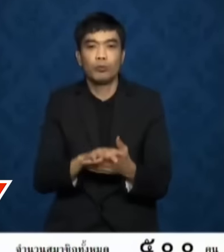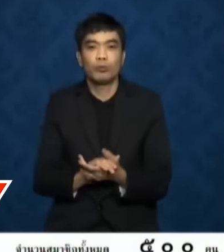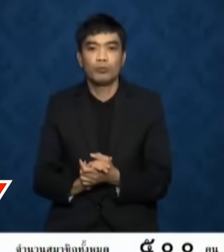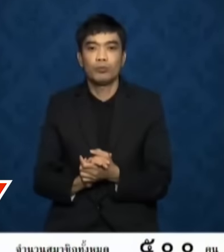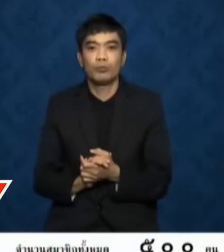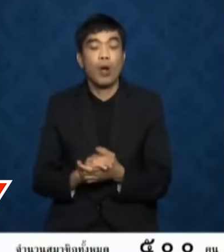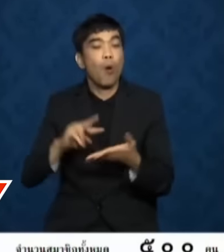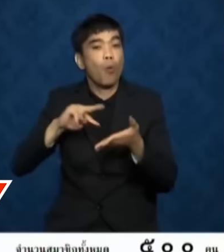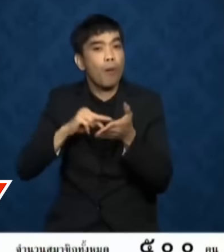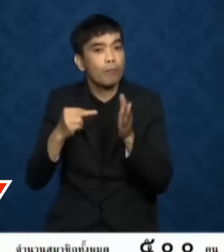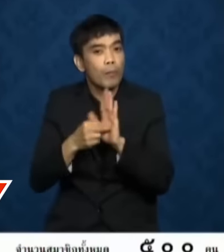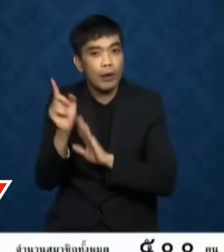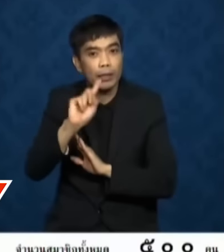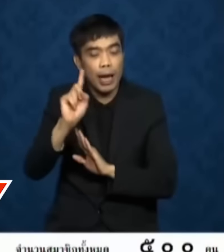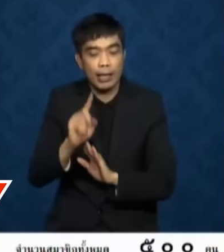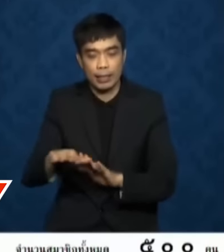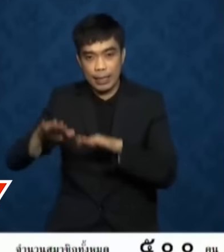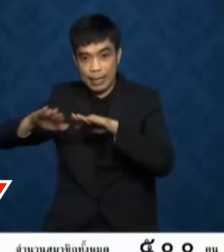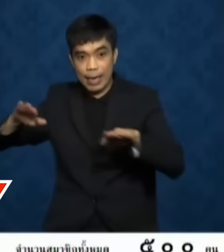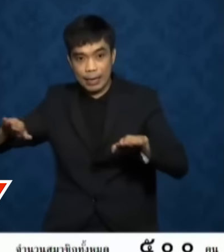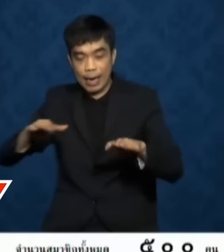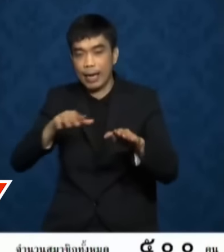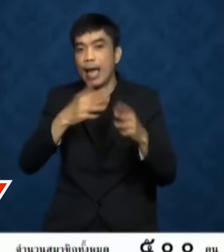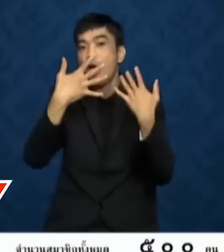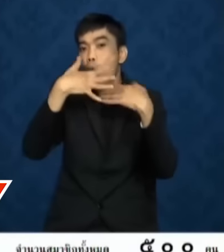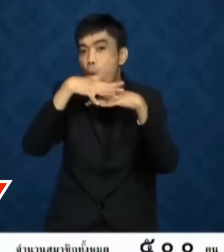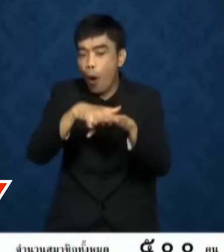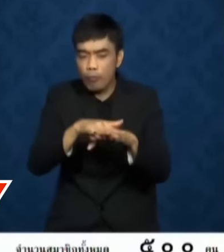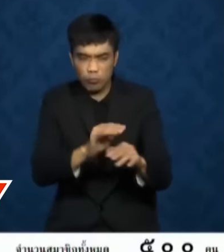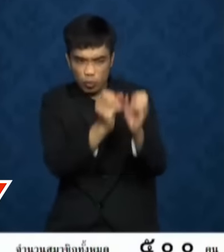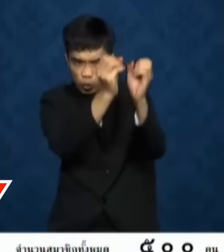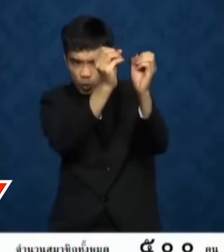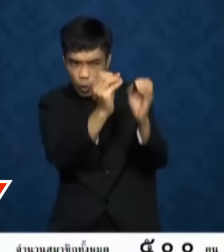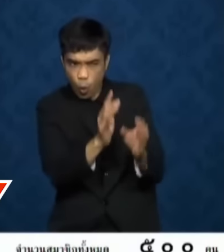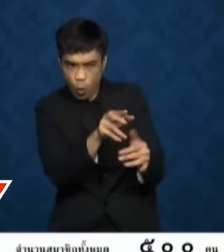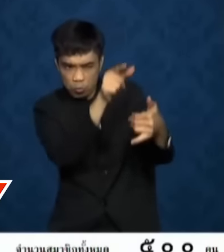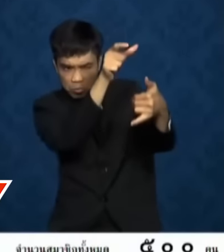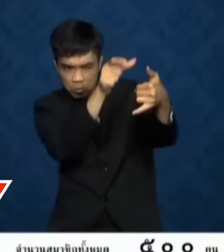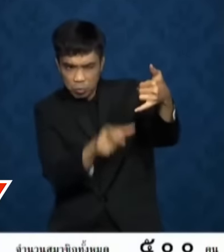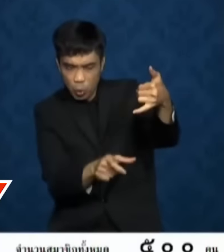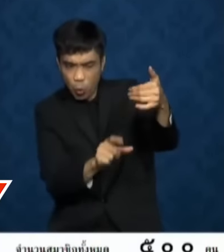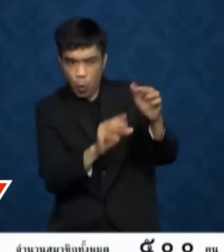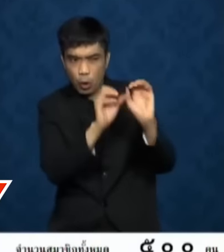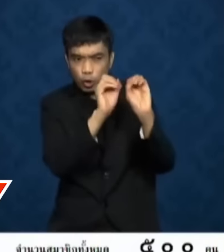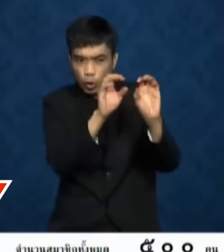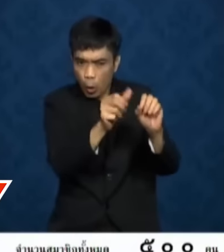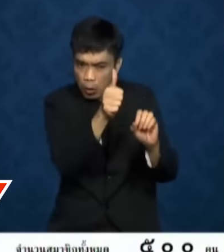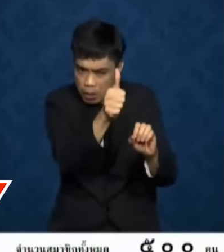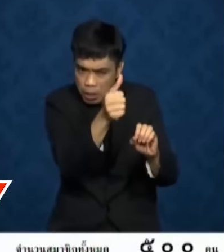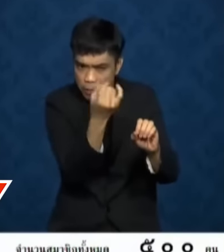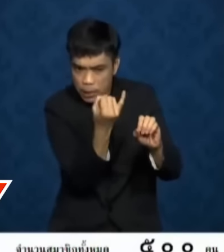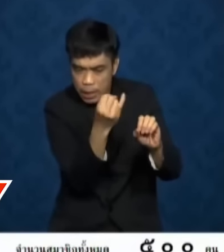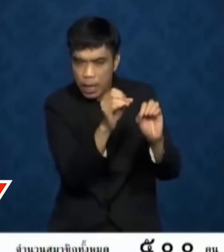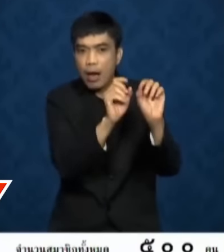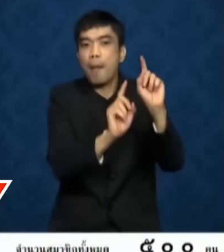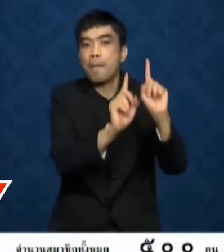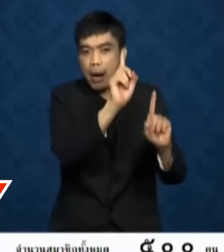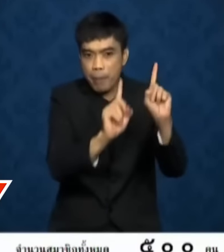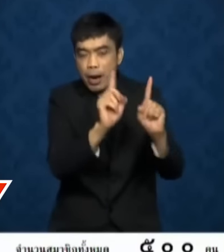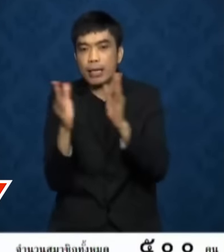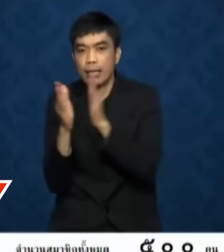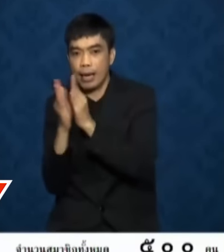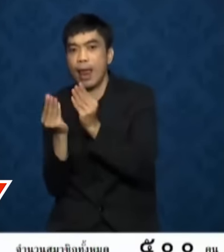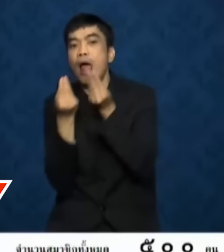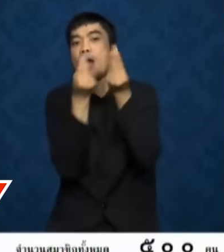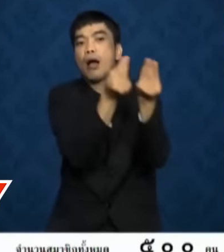การเปิดให้นักเรียนนั้นมีส่วนร่วมในการประเมินครูเพื่อทำให้เกิดการประเมินแบบรอบทิศหรือแบบ360องศาที่จะทำให้การทำงานของครูนั้นมี